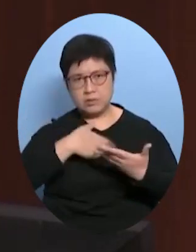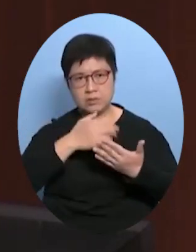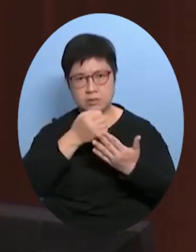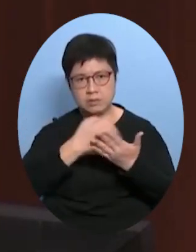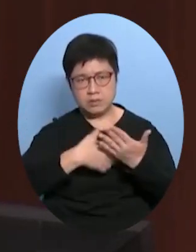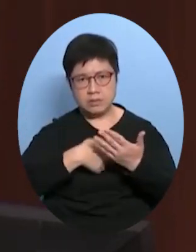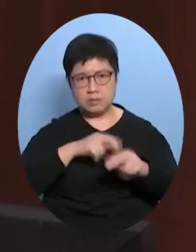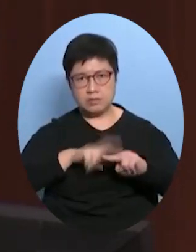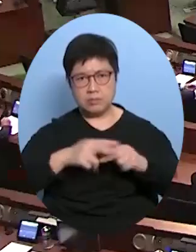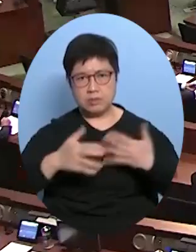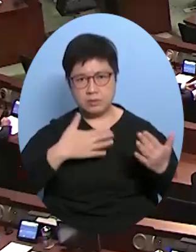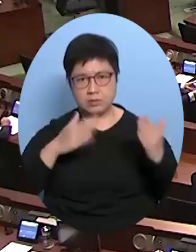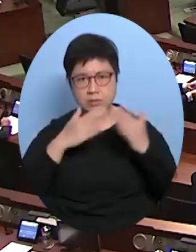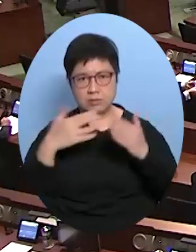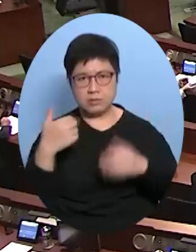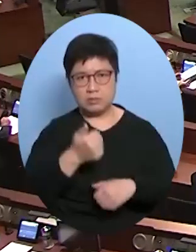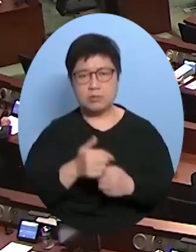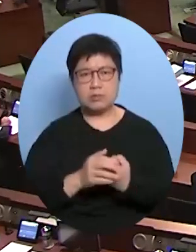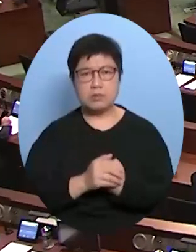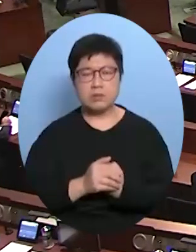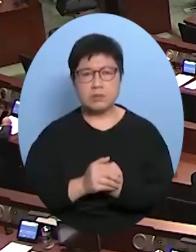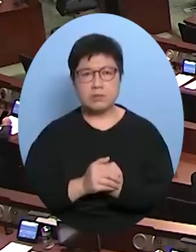局局長。